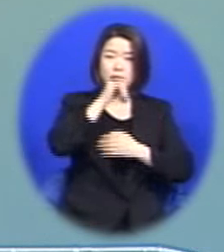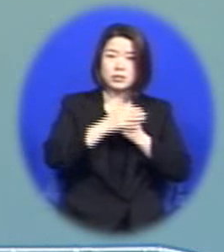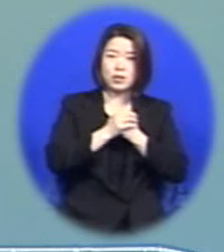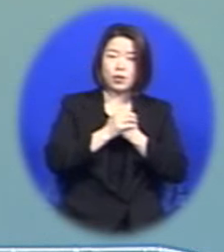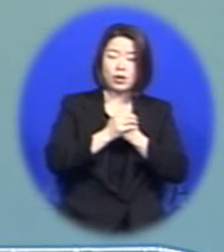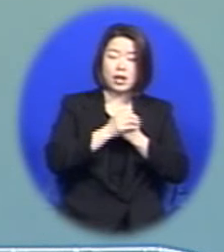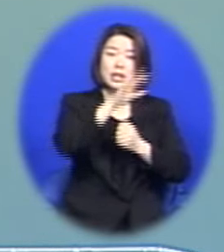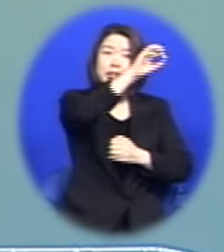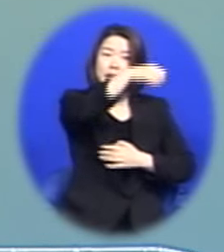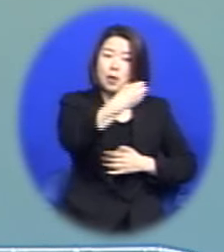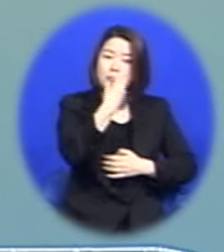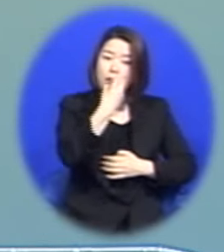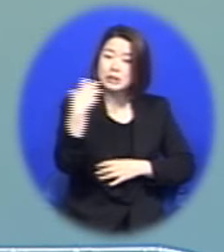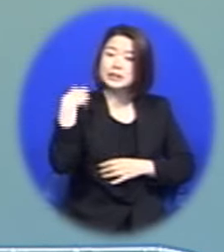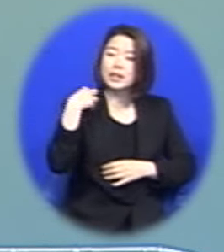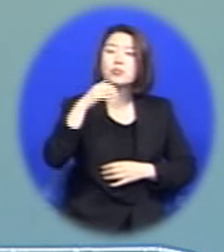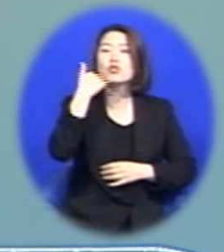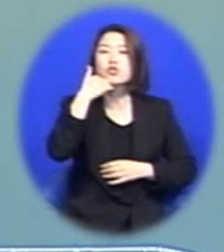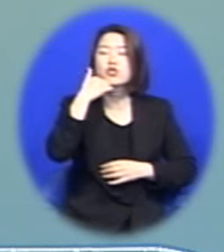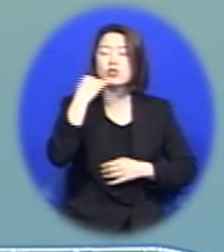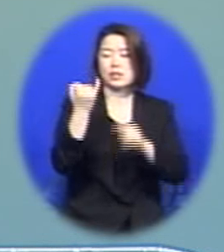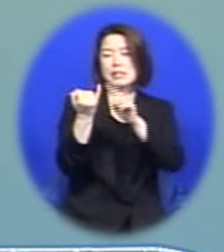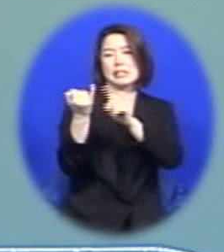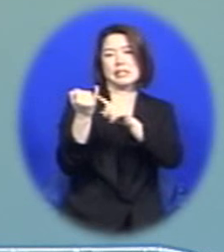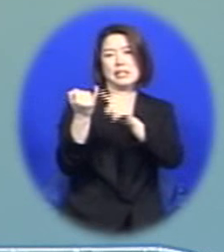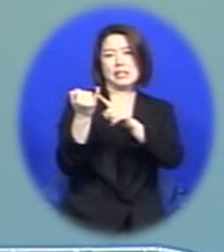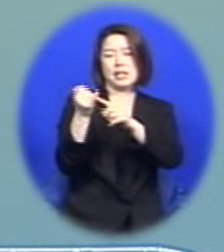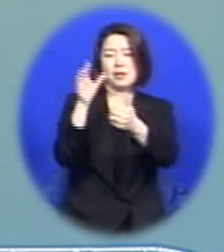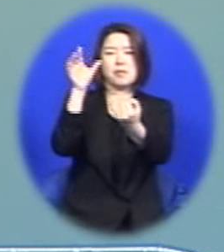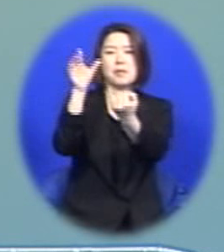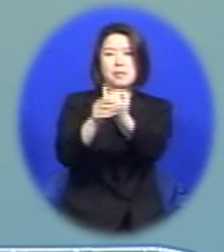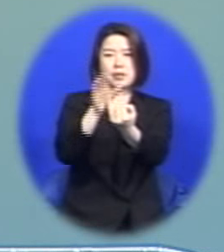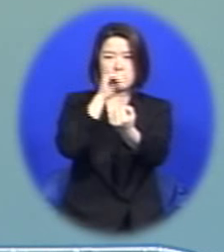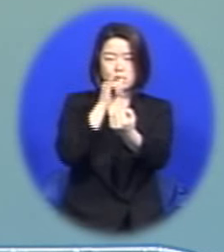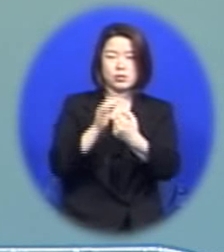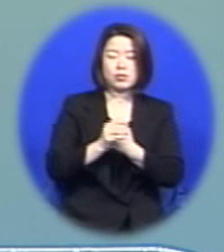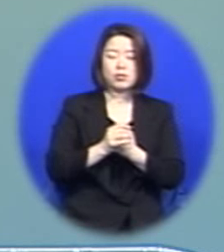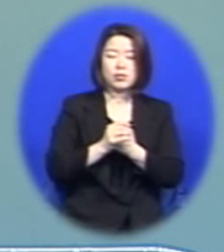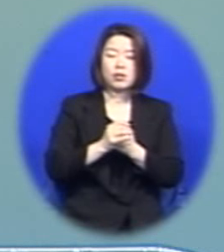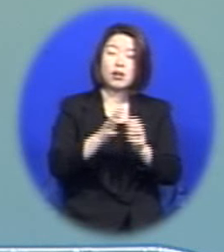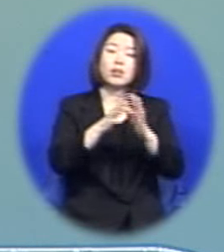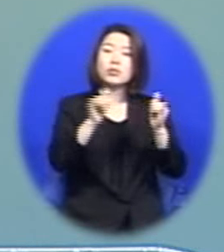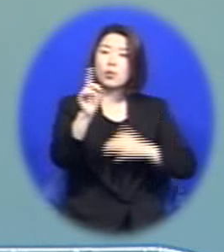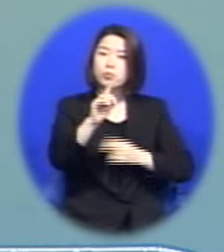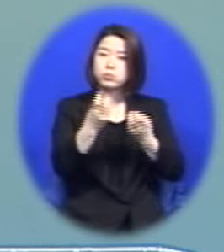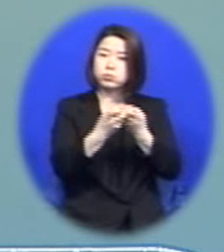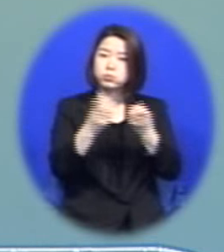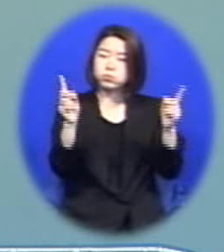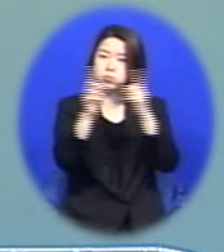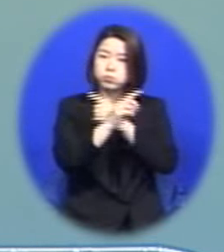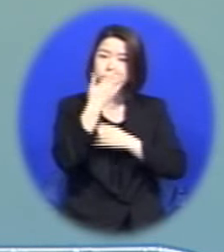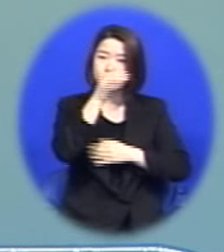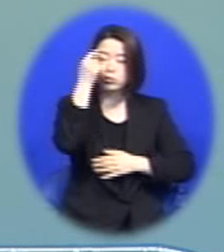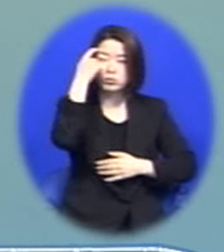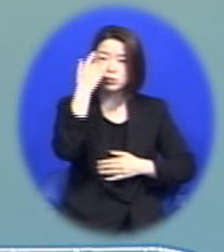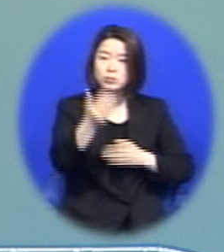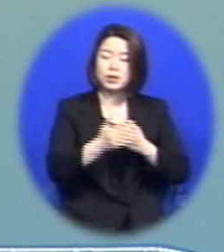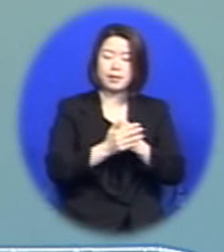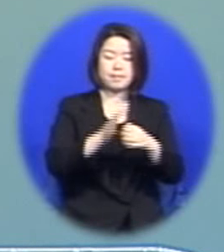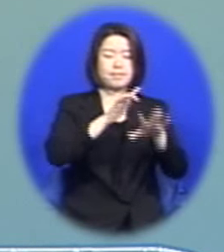하와이 게 있다는 거예요 사람이 어떻게 이렇게 바꿀 수 있죠 마귀가 그렇게 역사 한